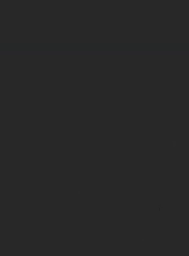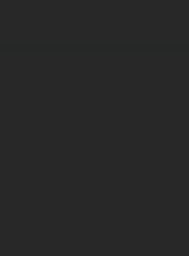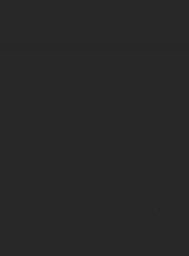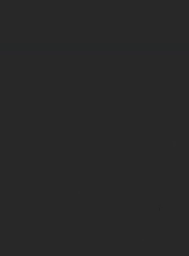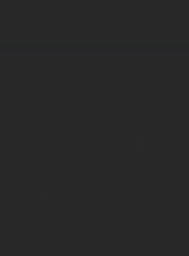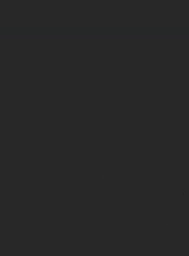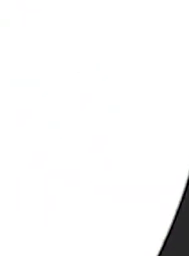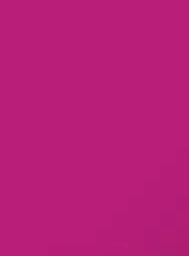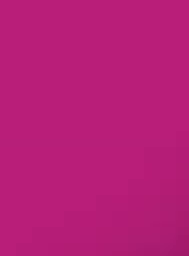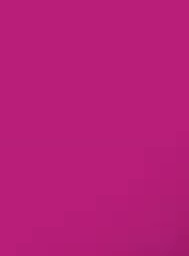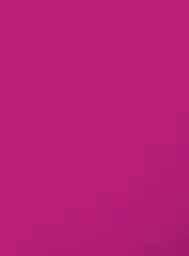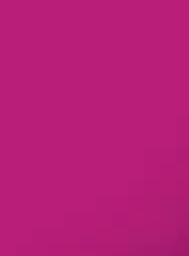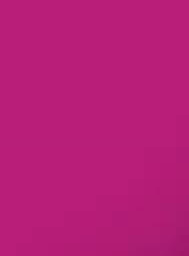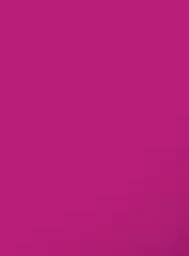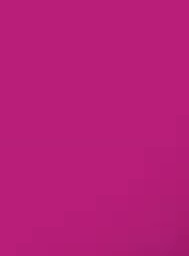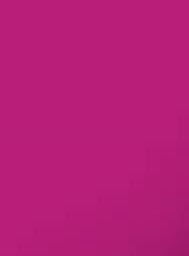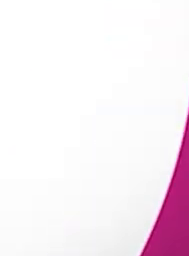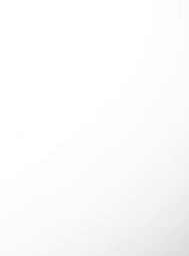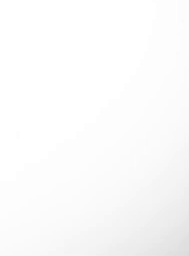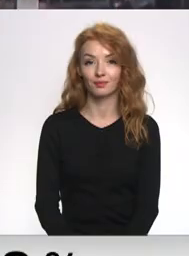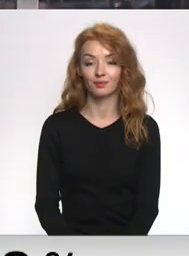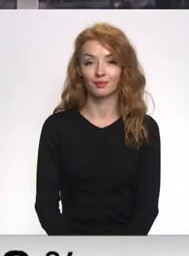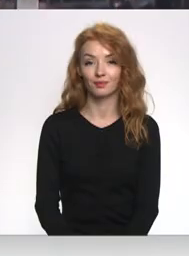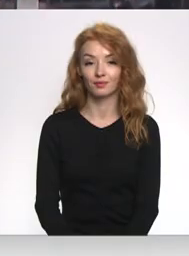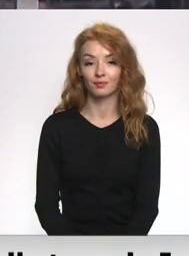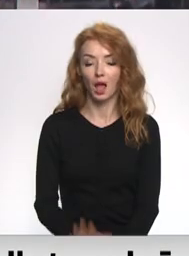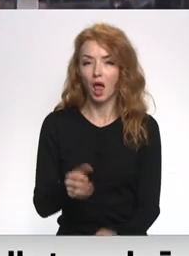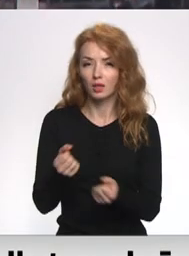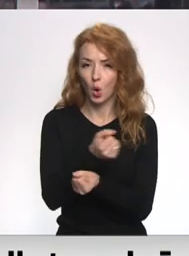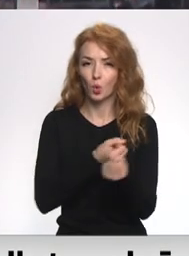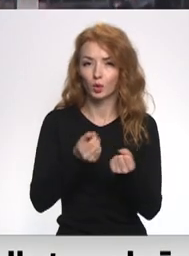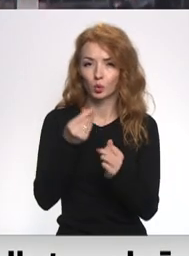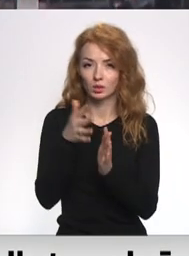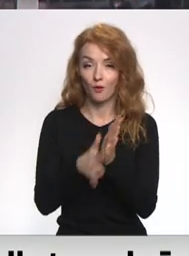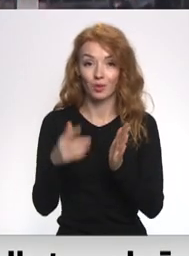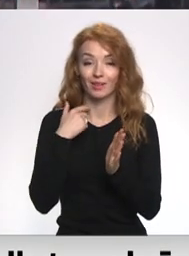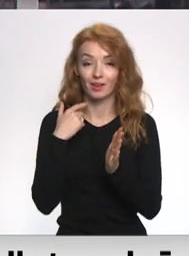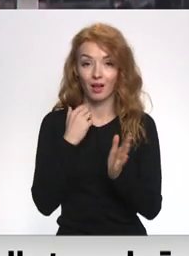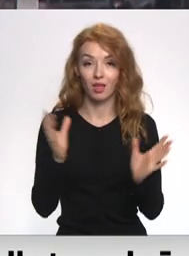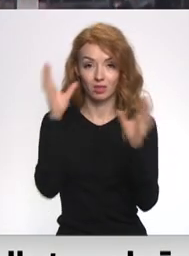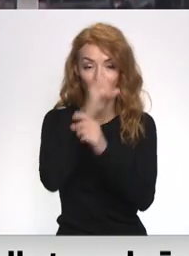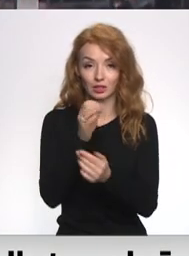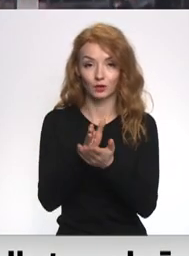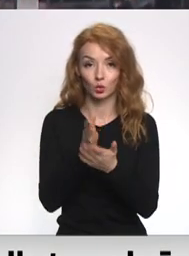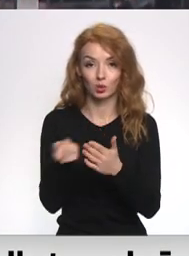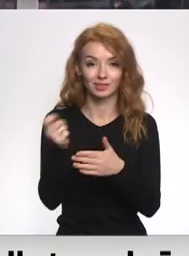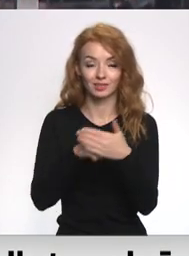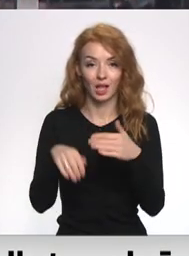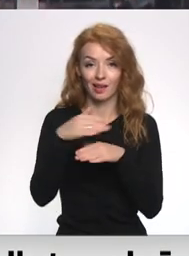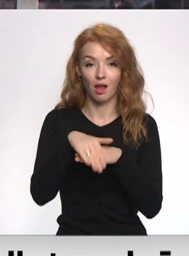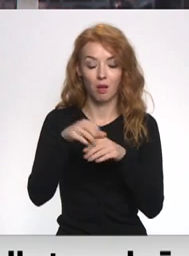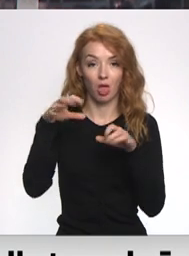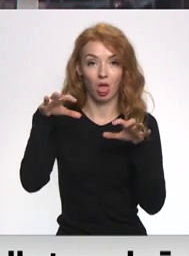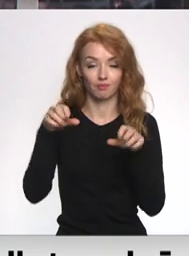Re, viss ēters ir te! Lai taupītu izdevumus, Rīgā nakts vidū stundu tiek izslēgts ielu